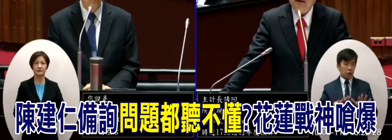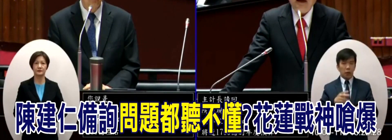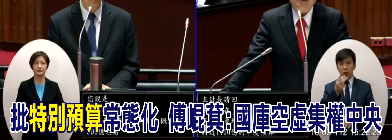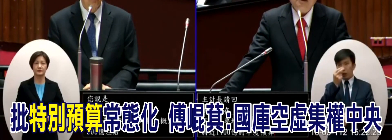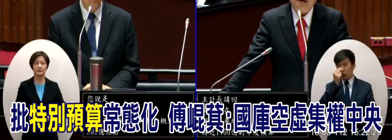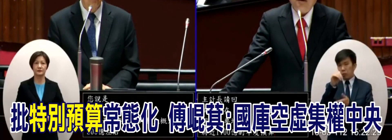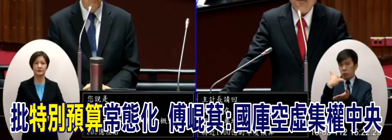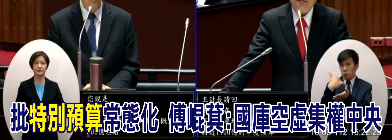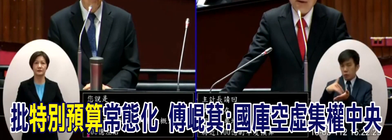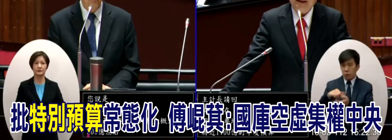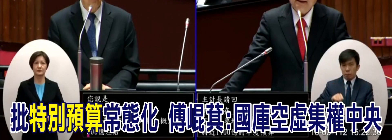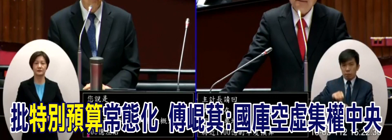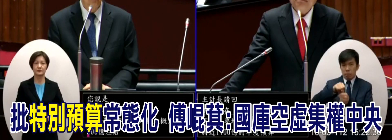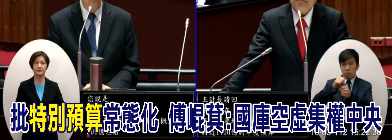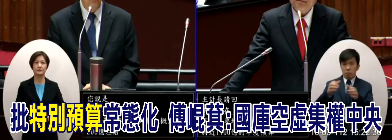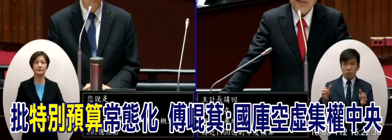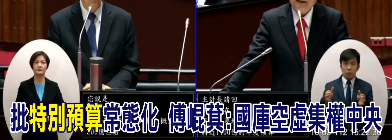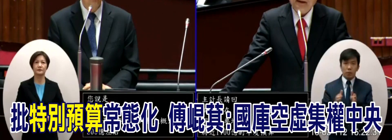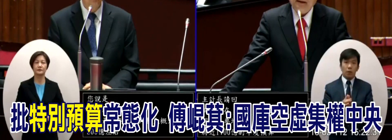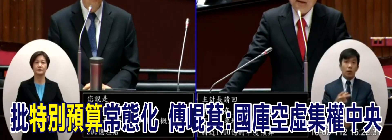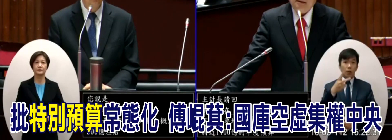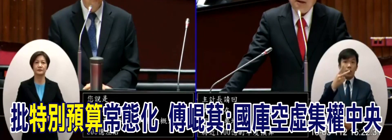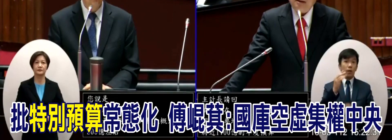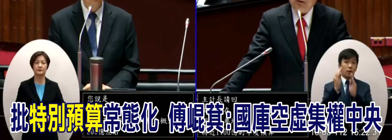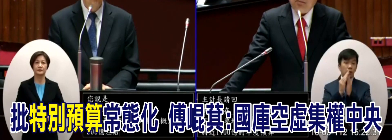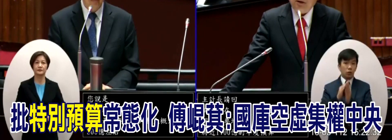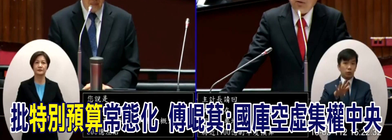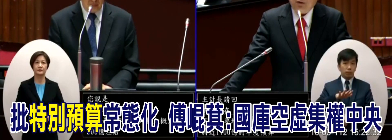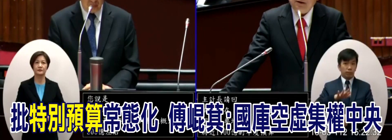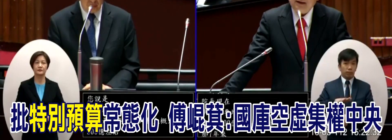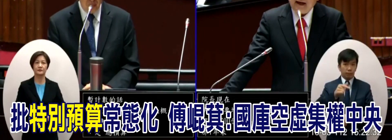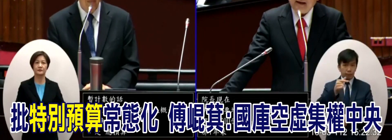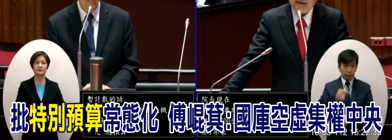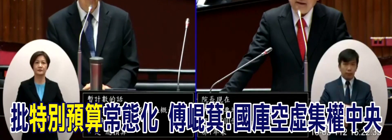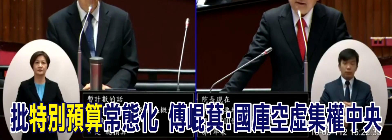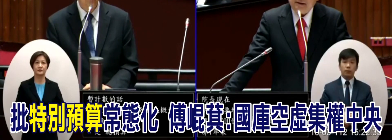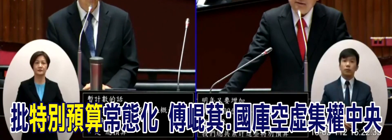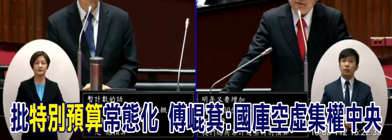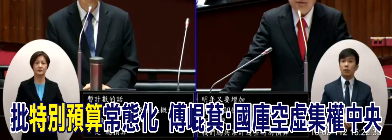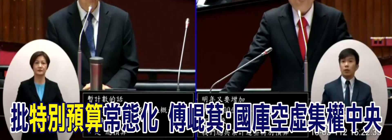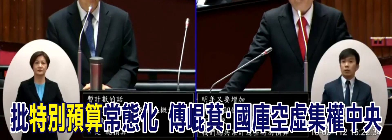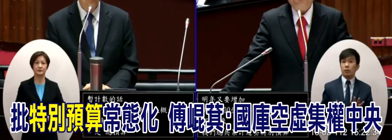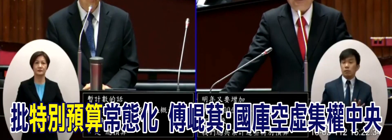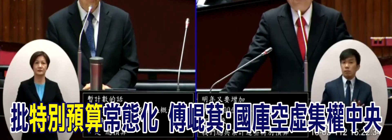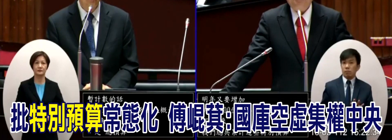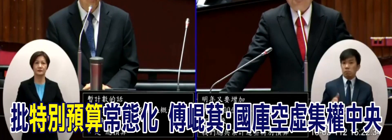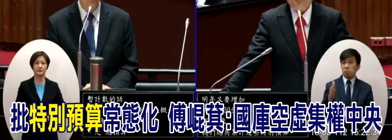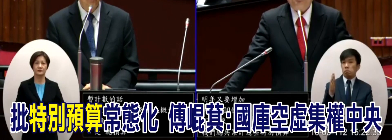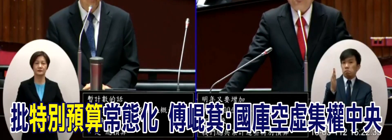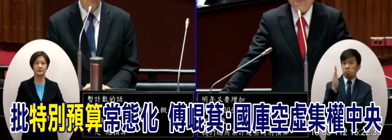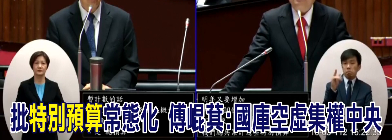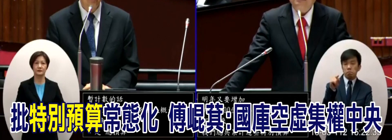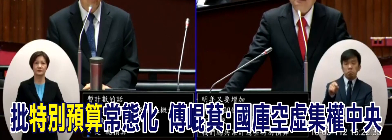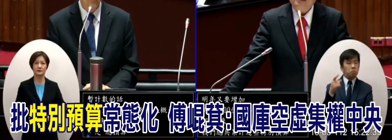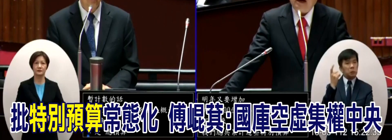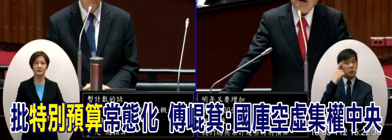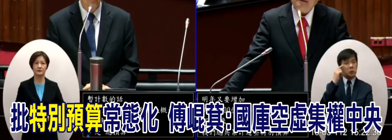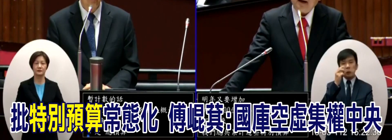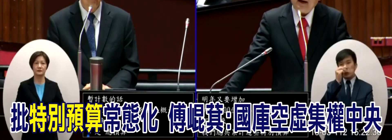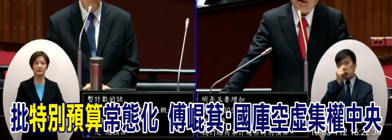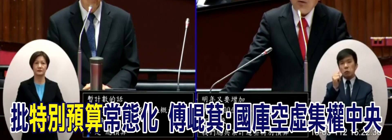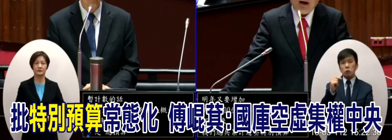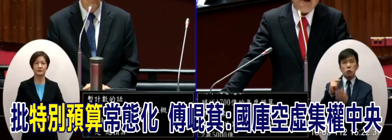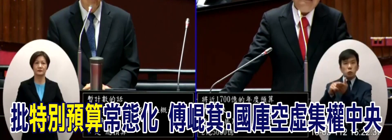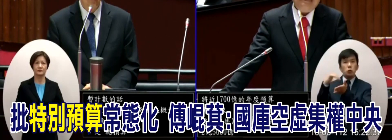算2兆5000亿。现在我们的国家已经是把特别预算